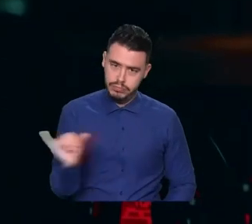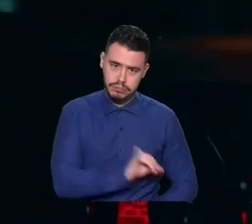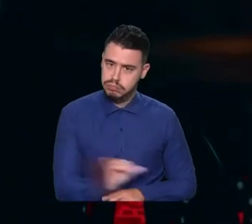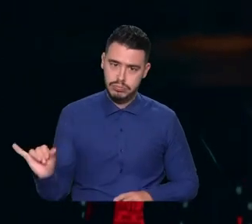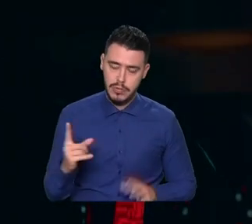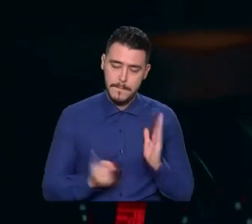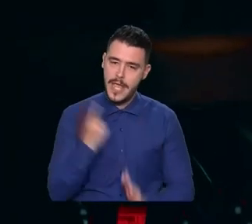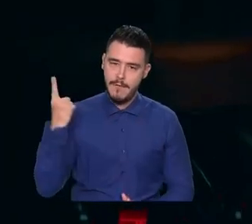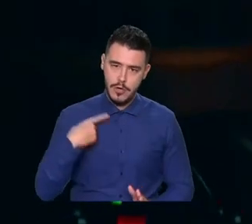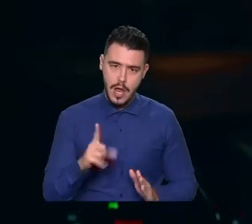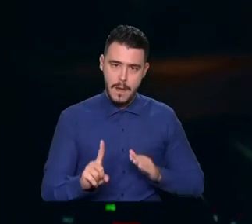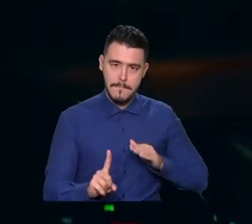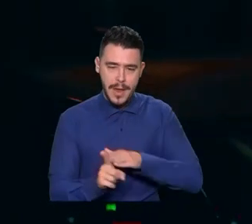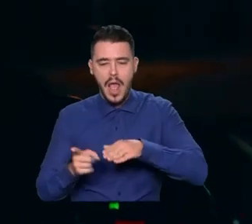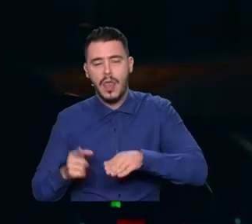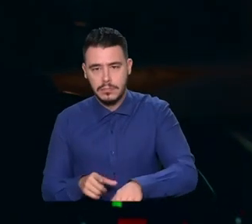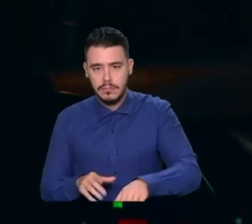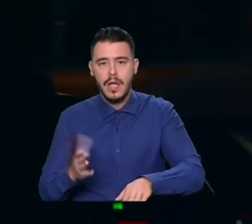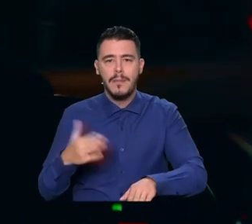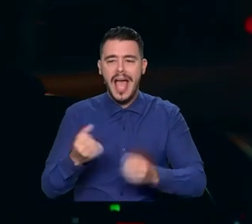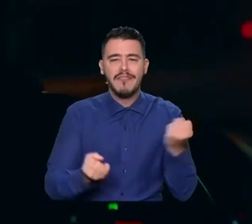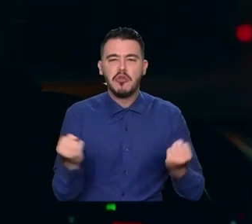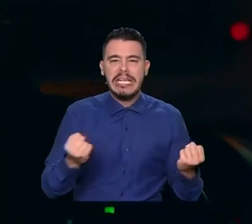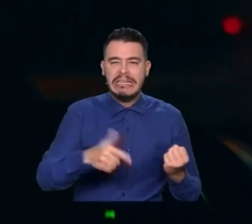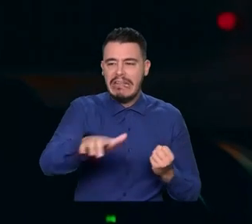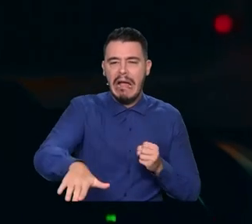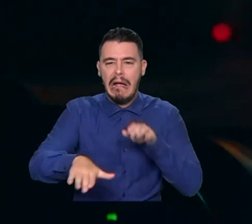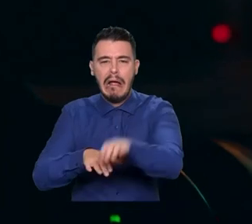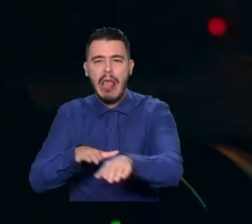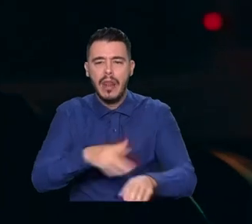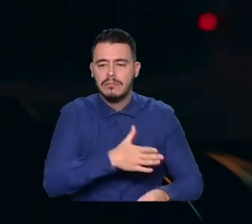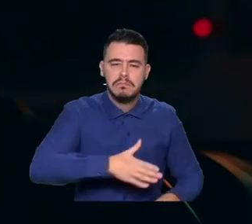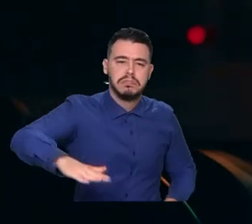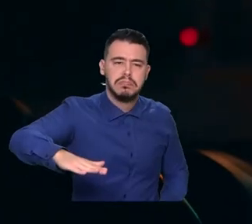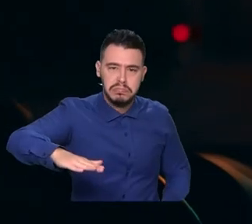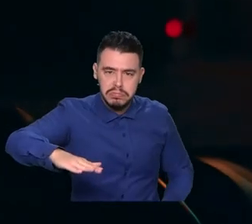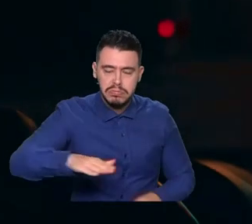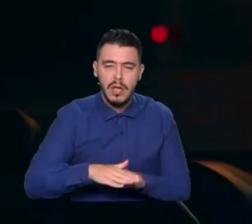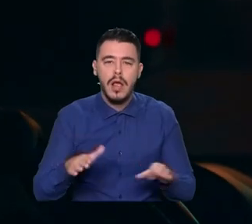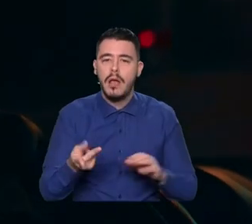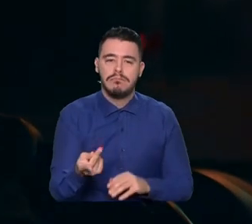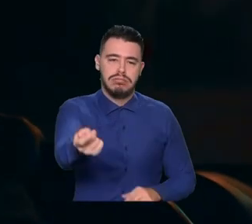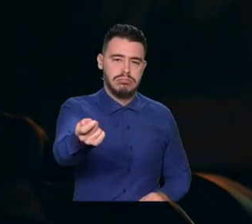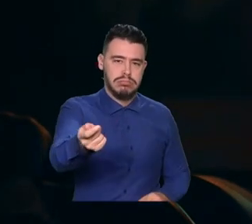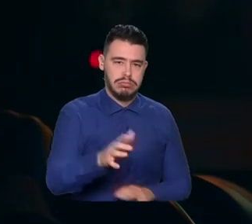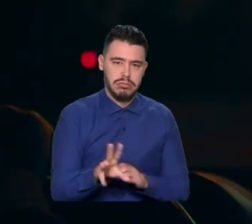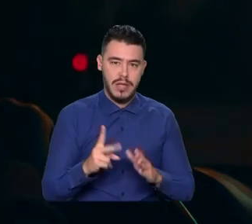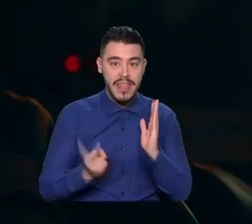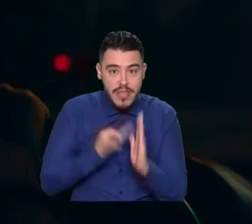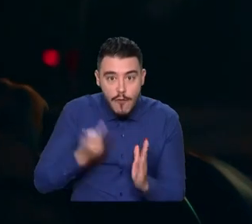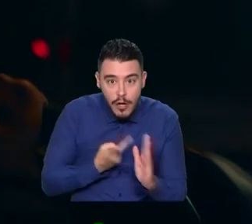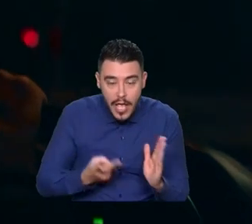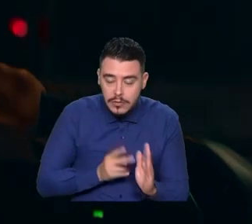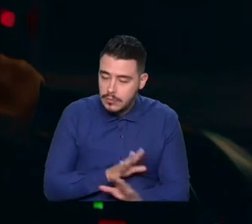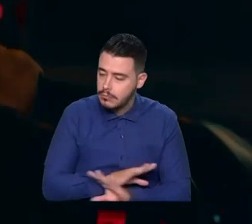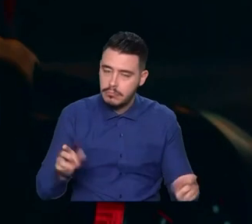κάτω. Γλίστρισε το αμάξι και έπεσα στα άλλα αυτοκίνητα και σε έναν κάδο στο αντίθετο ρεύμα. Δεν ισχύει ότι την πάτησα δύο φορές. Και να